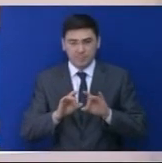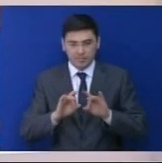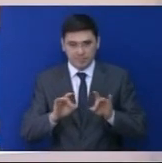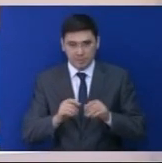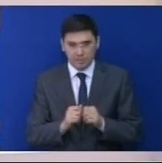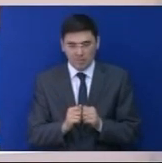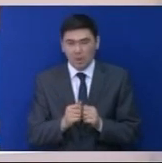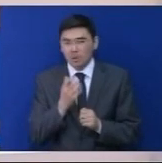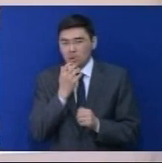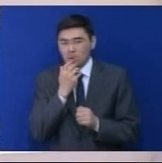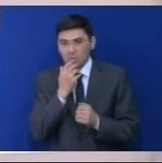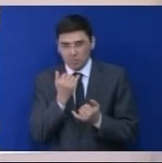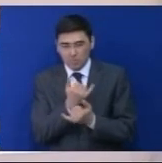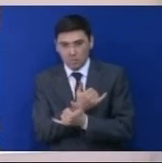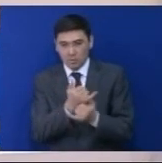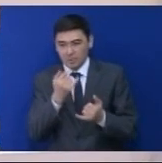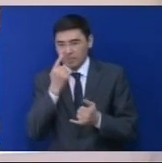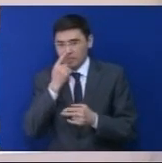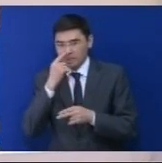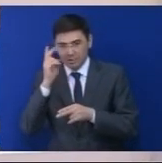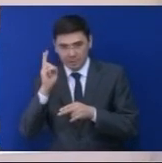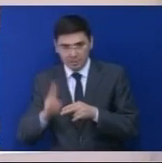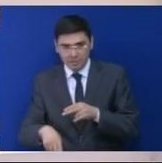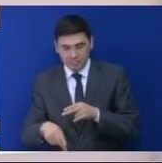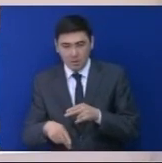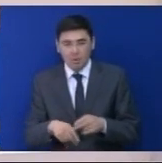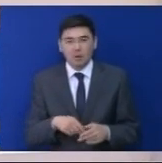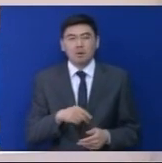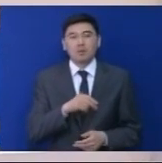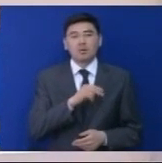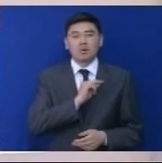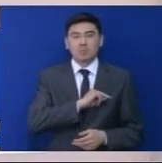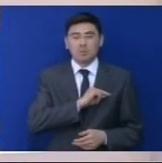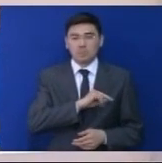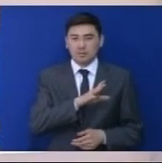завершения отопительного сезона можно сказать, что он прошел в штатном режиме, без каких-либо